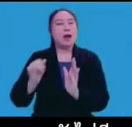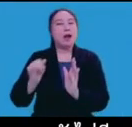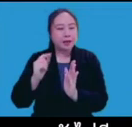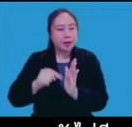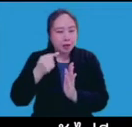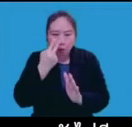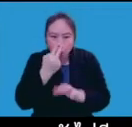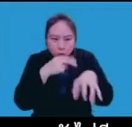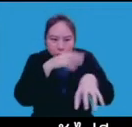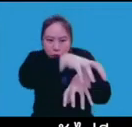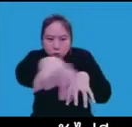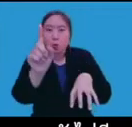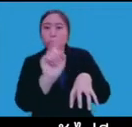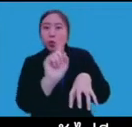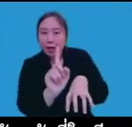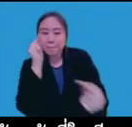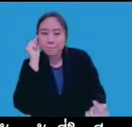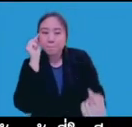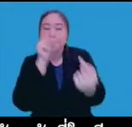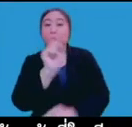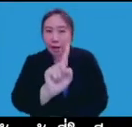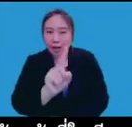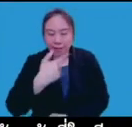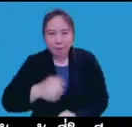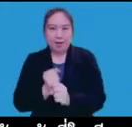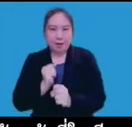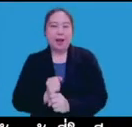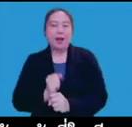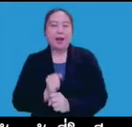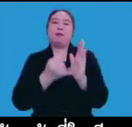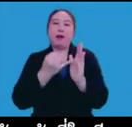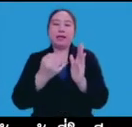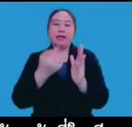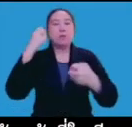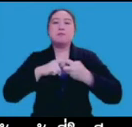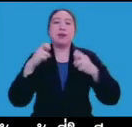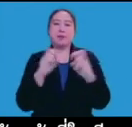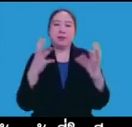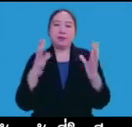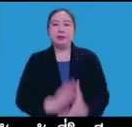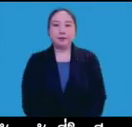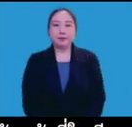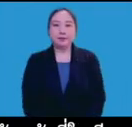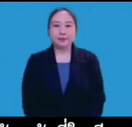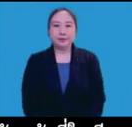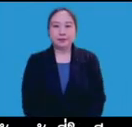ครับแล้วก็ตั้งแต่การทำงานเมื่อลงทำงานแล้วก็จะทำให้มีความสะดวกมากขึ้นก็คิดว่าไม่มีปัญหาครับ